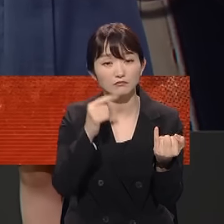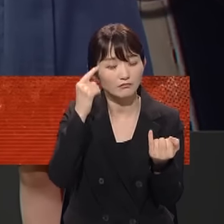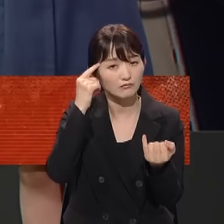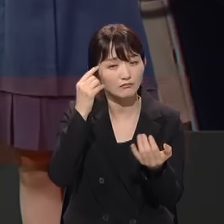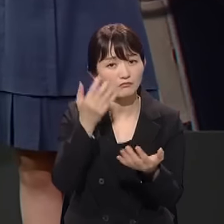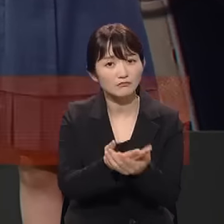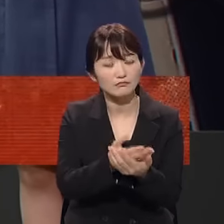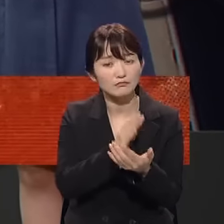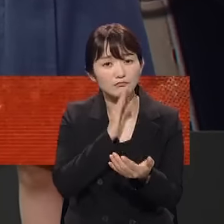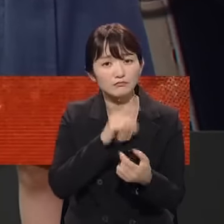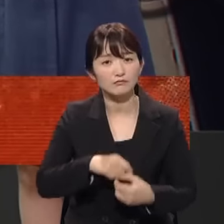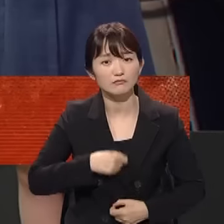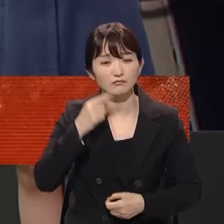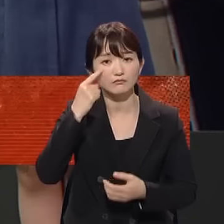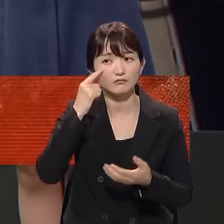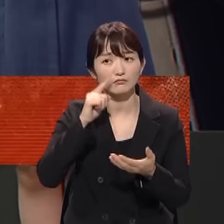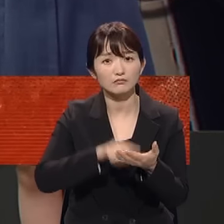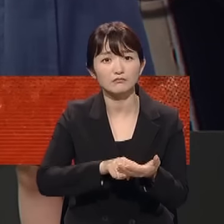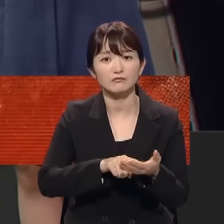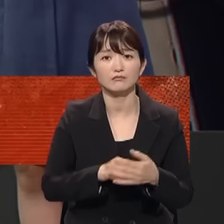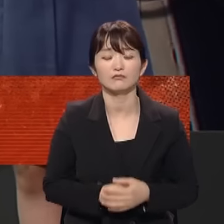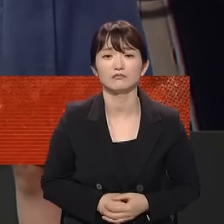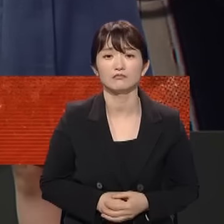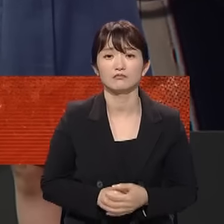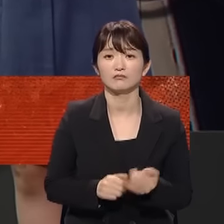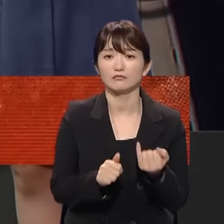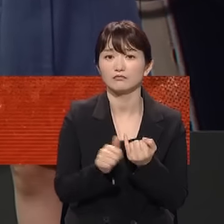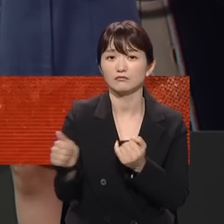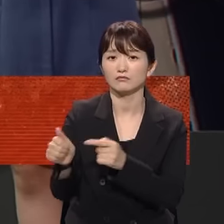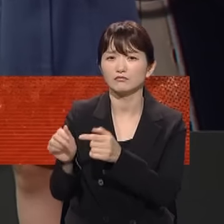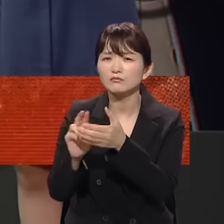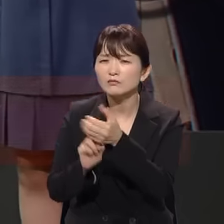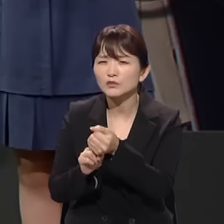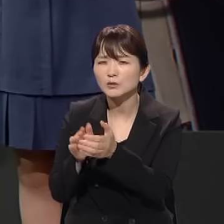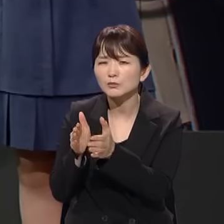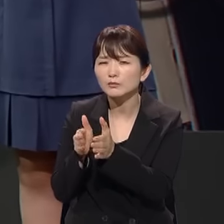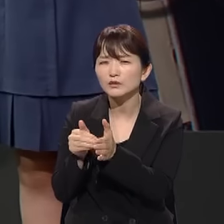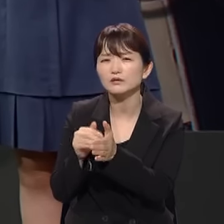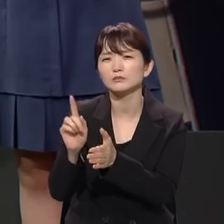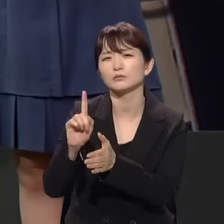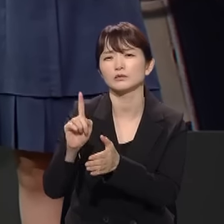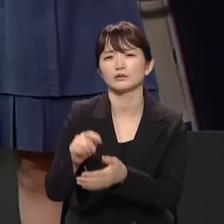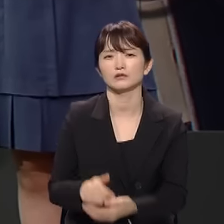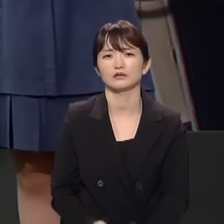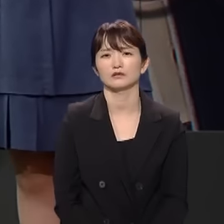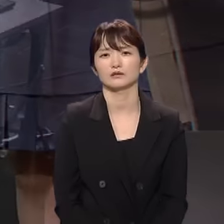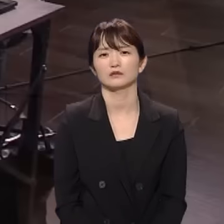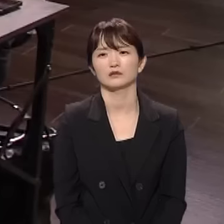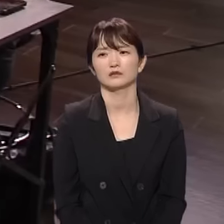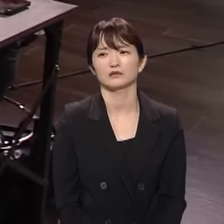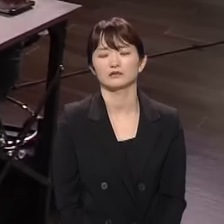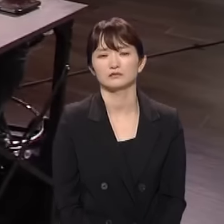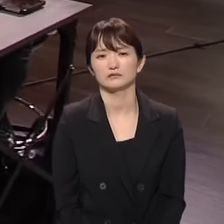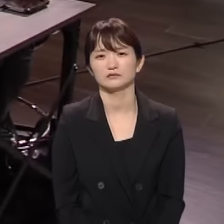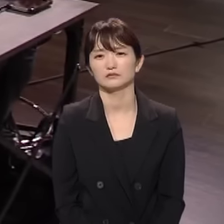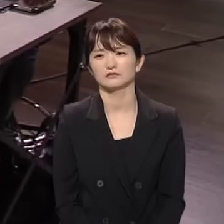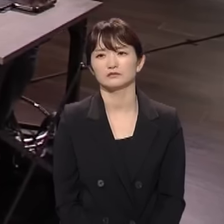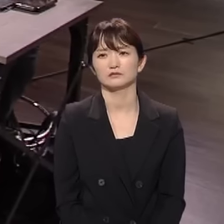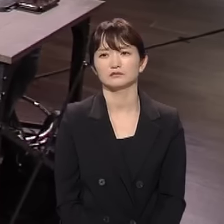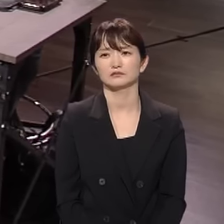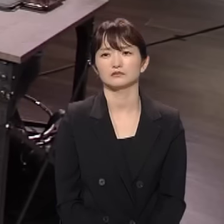걸려오면서 충격적인 진실이 드러나는데요. 과연 남편이 숨기고 있던 비밀은 뭐였을까요? 자,